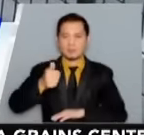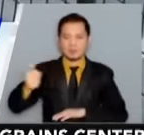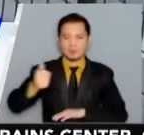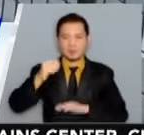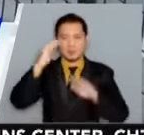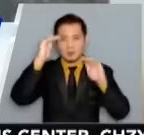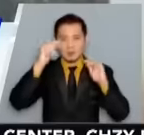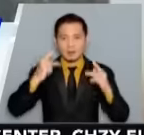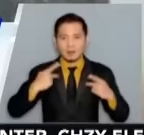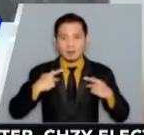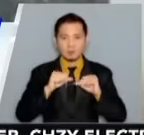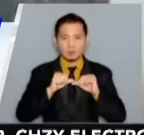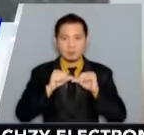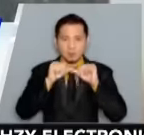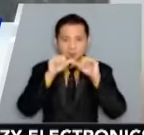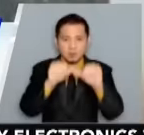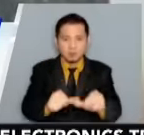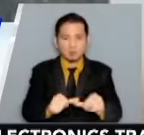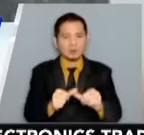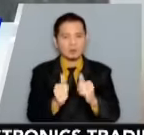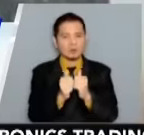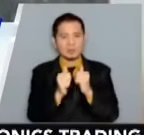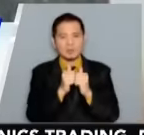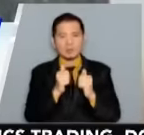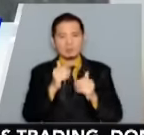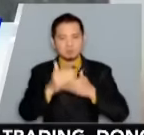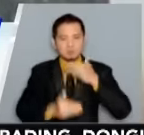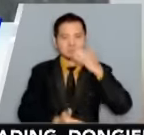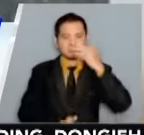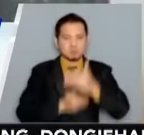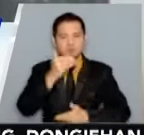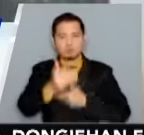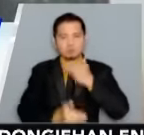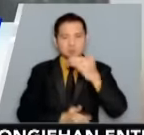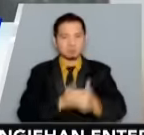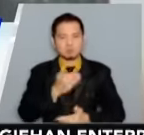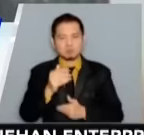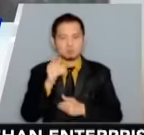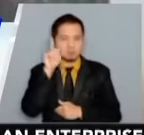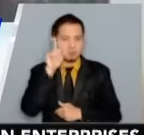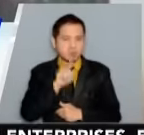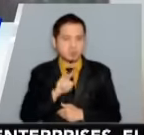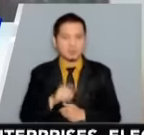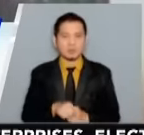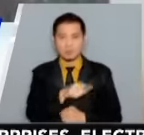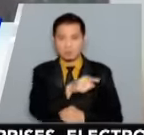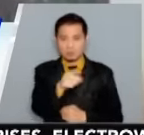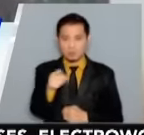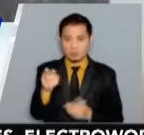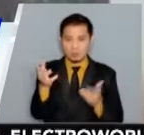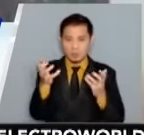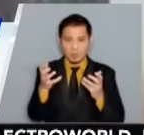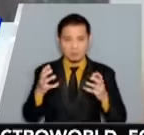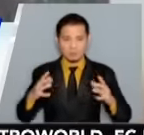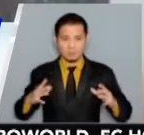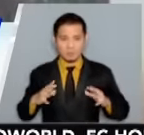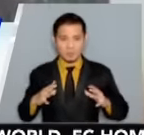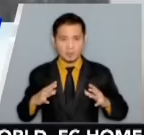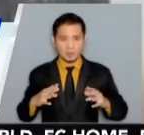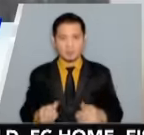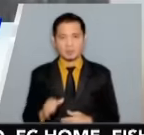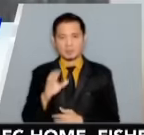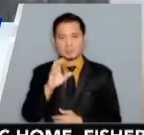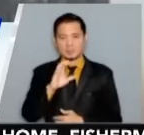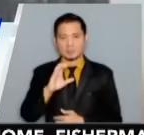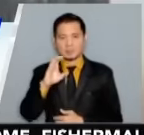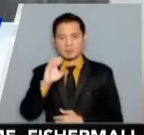mga pampublikong sasakyan. Wala akong magbabakasyon. Okay. Ang SAIC, CCOC po, ang